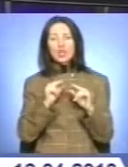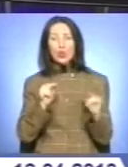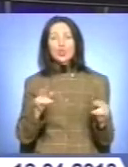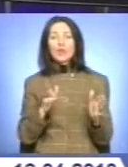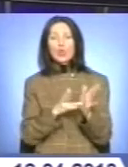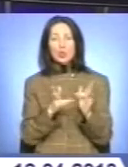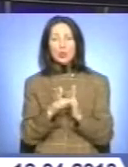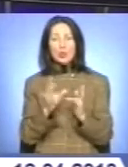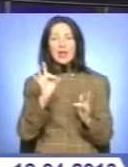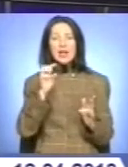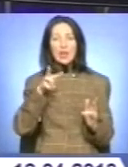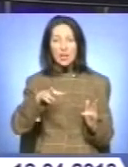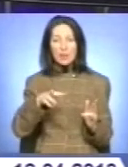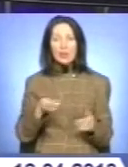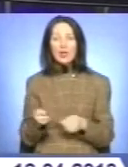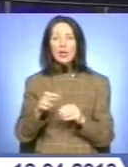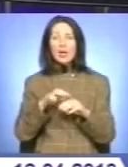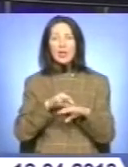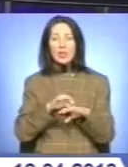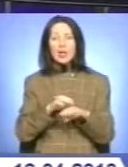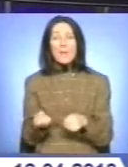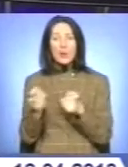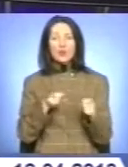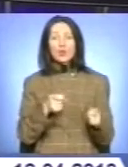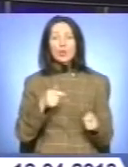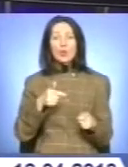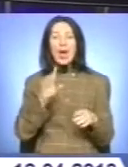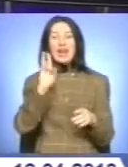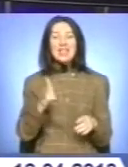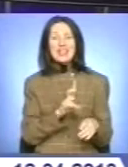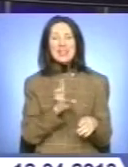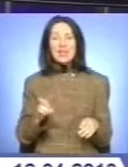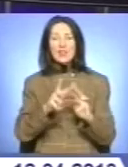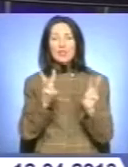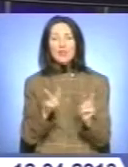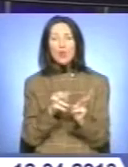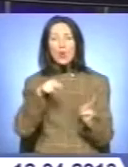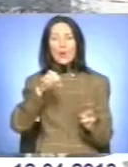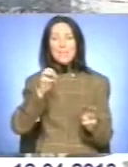З Риму святиню привезуть до греко-католицької церкви Святого Петра, що на вулиці Володимира Великого.